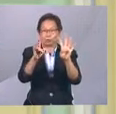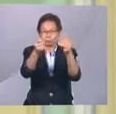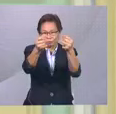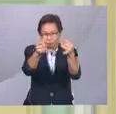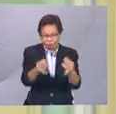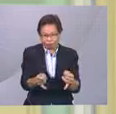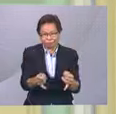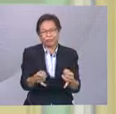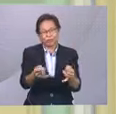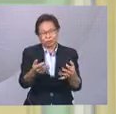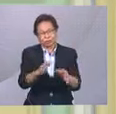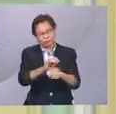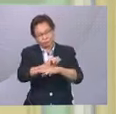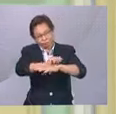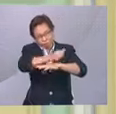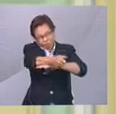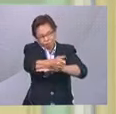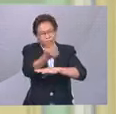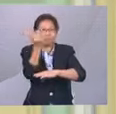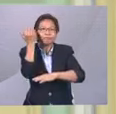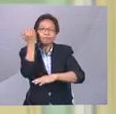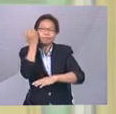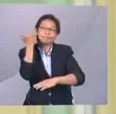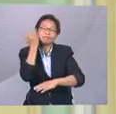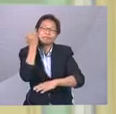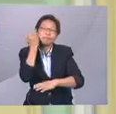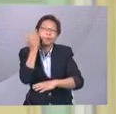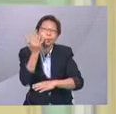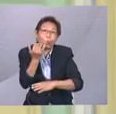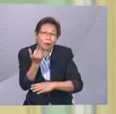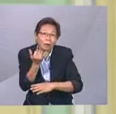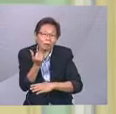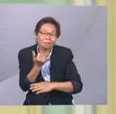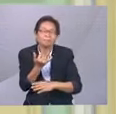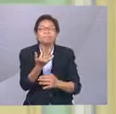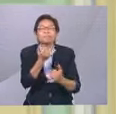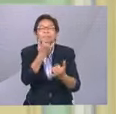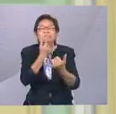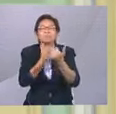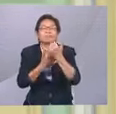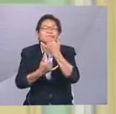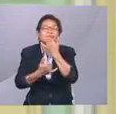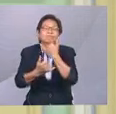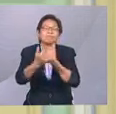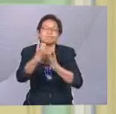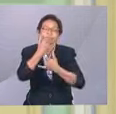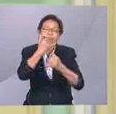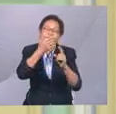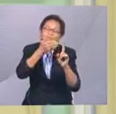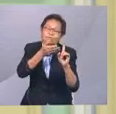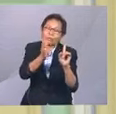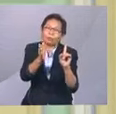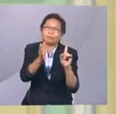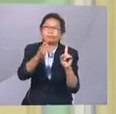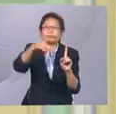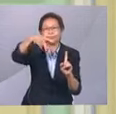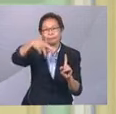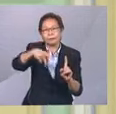telah dituduh di Mahkamah di atas kesalahan mengingkari bikepi